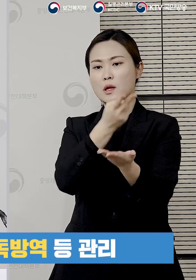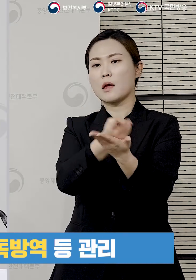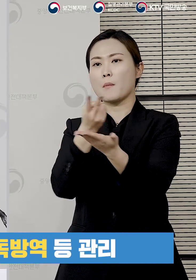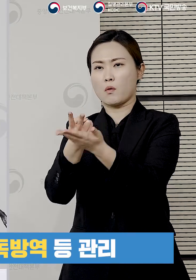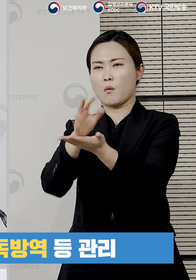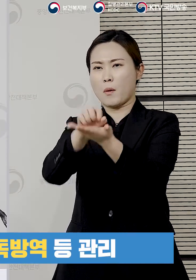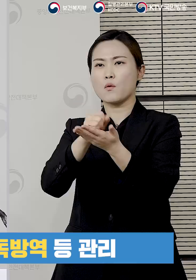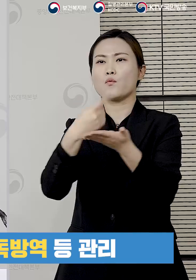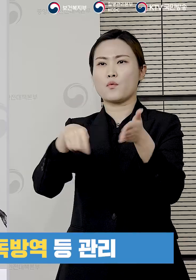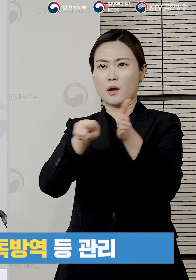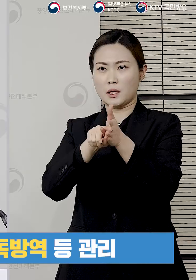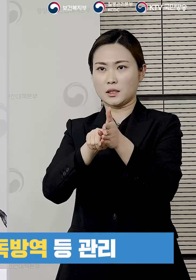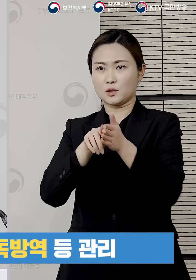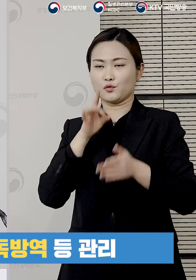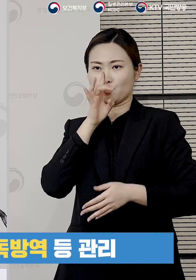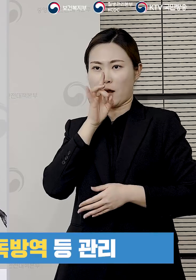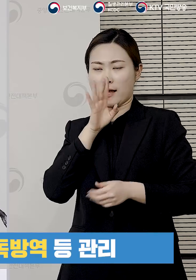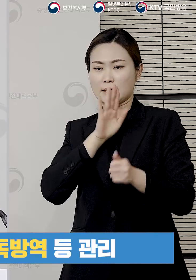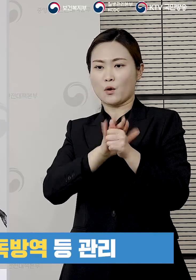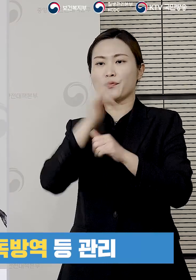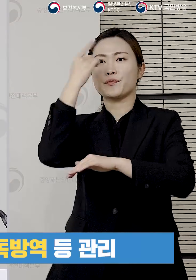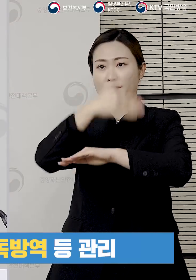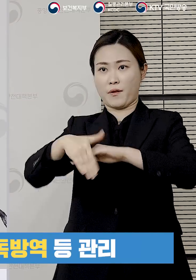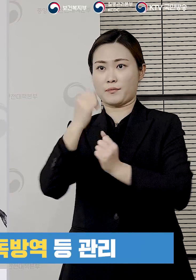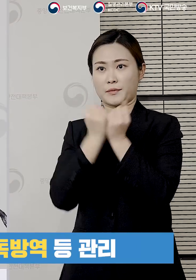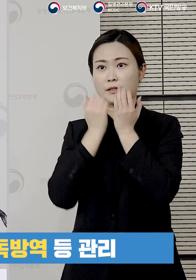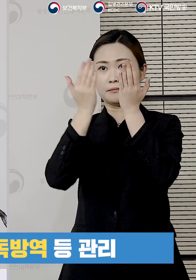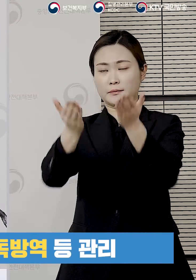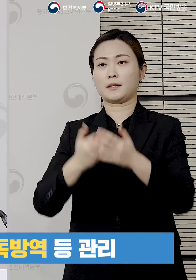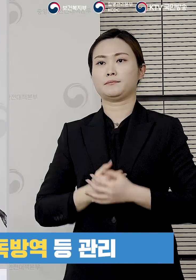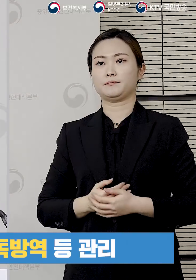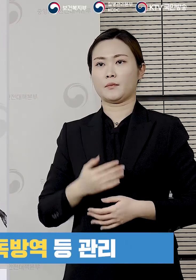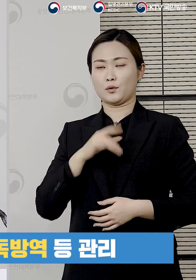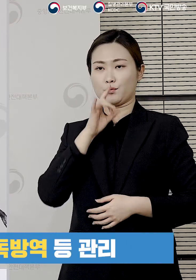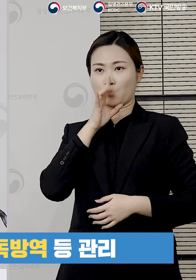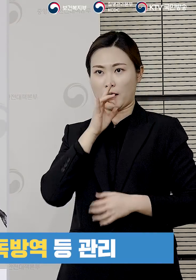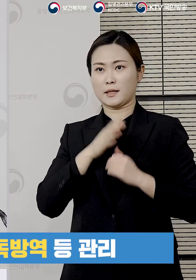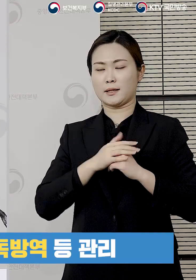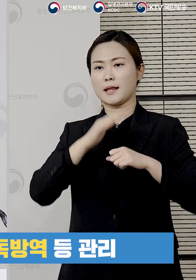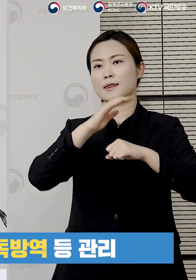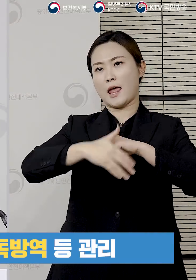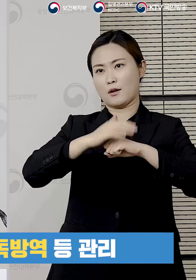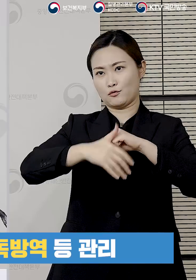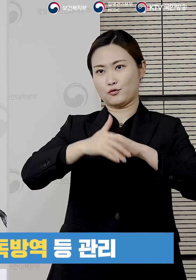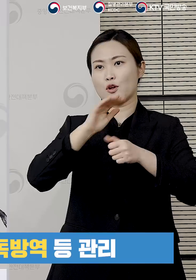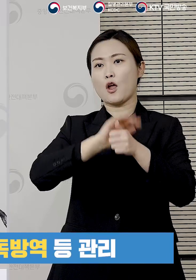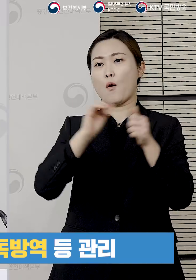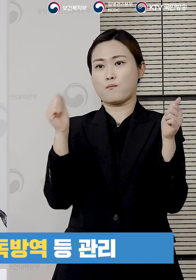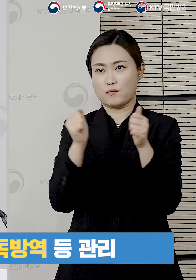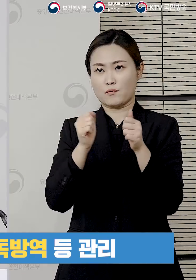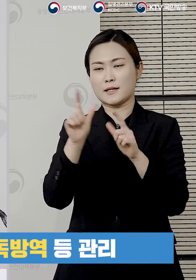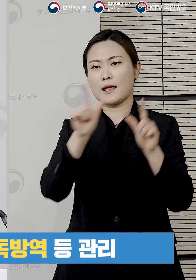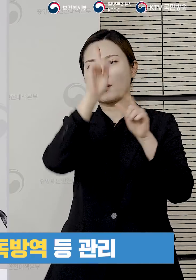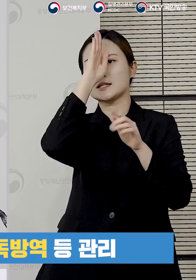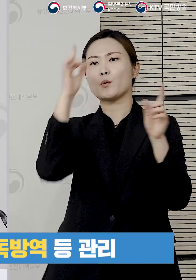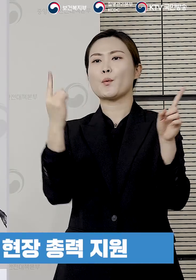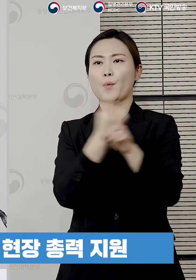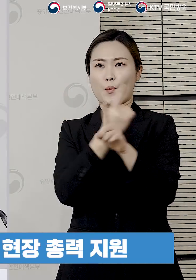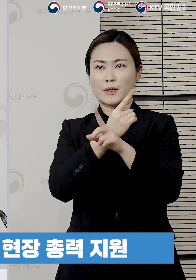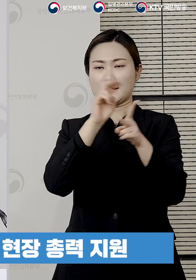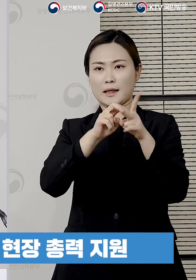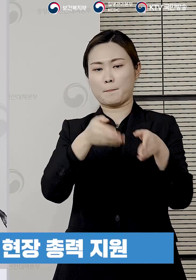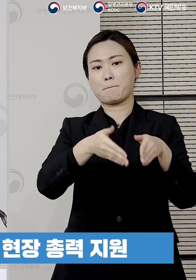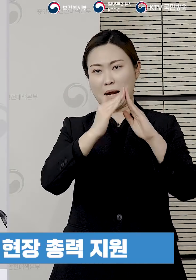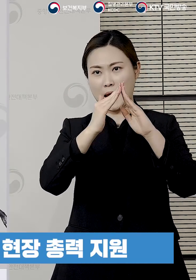생활치료센터와 입원 병상 확보를 위한 중대본의 지원 계획을 설명드리겠습니다. 중대본은 대구 경북 지역의